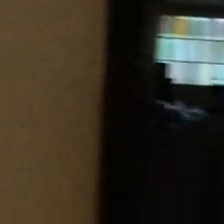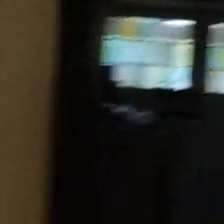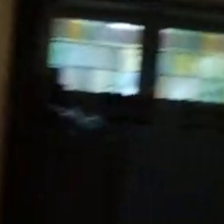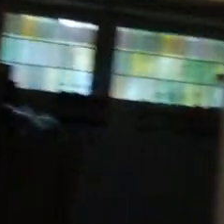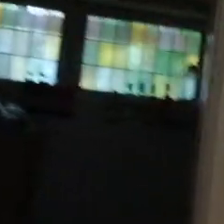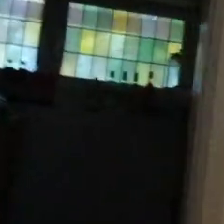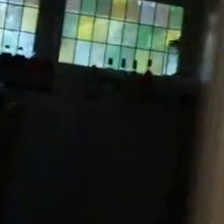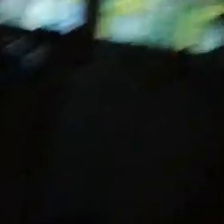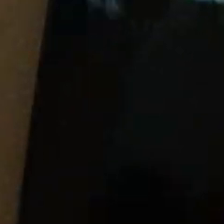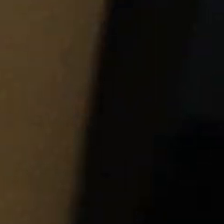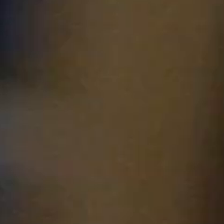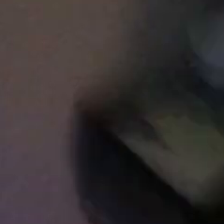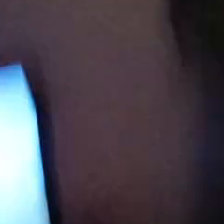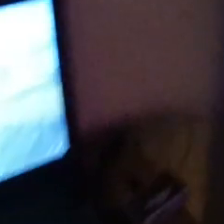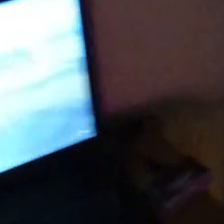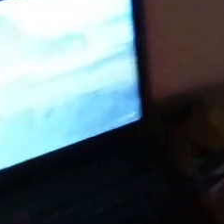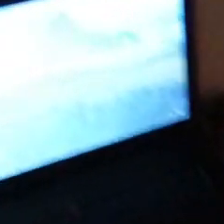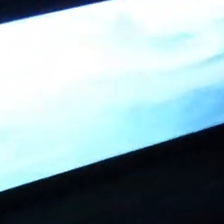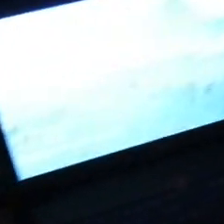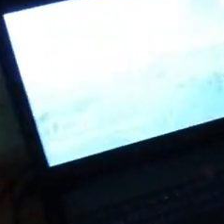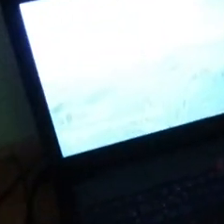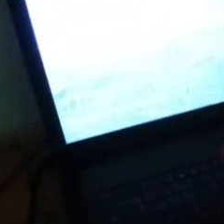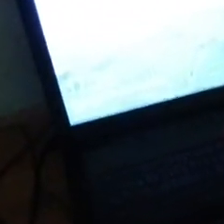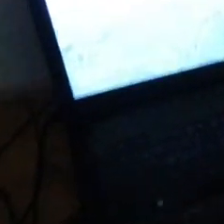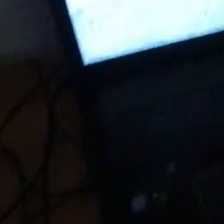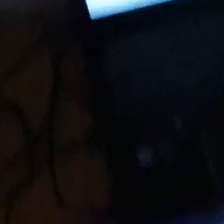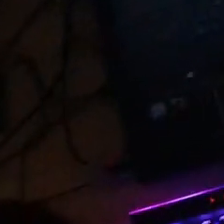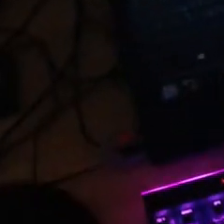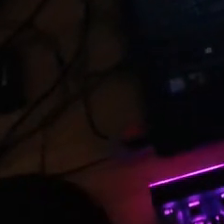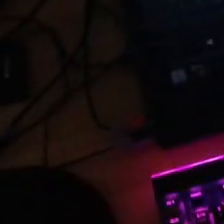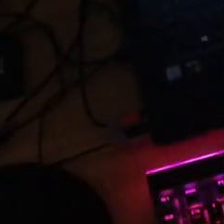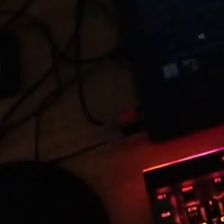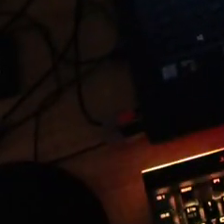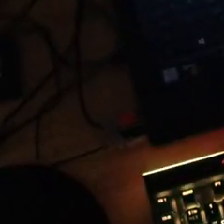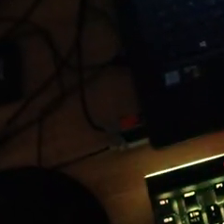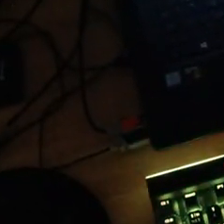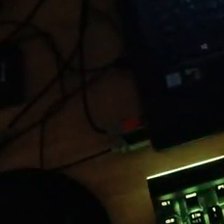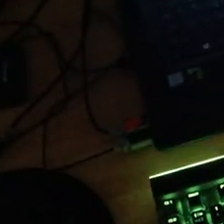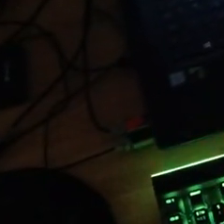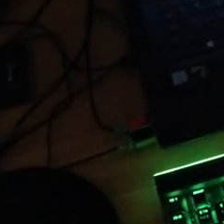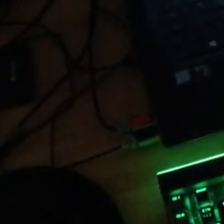morgen. Yes, men nu vil jeg uploade det her. Yes, kort.